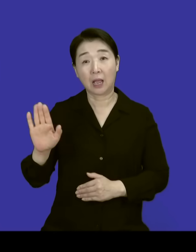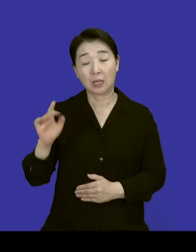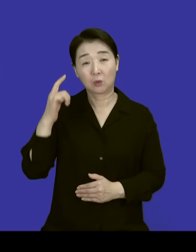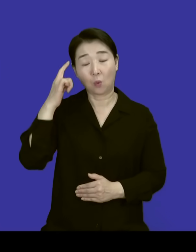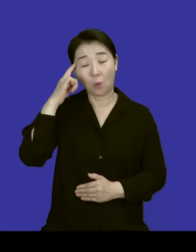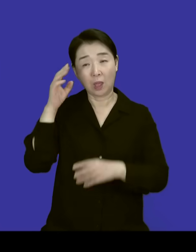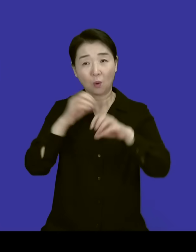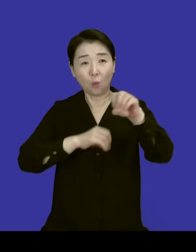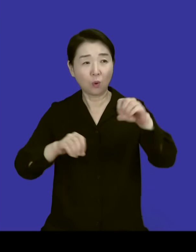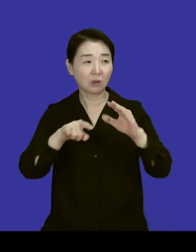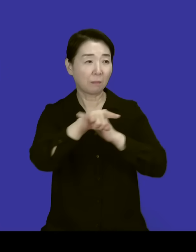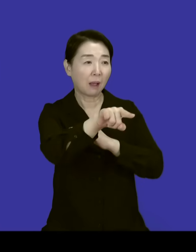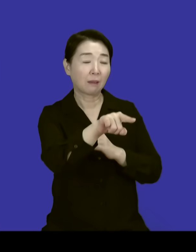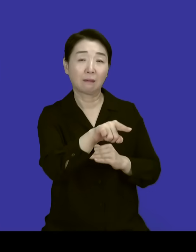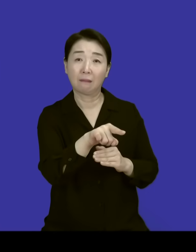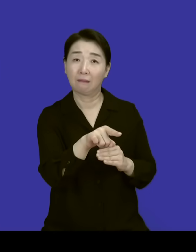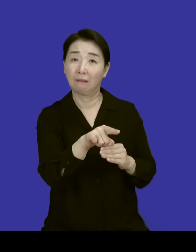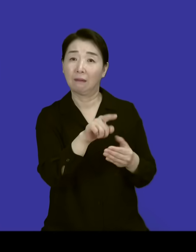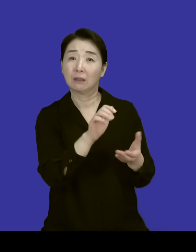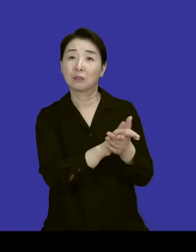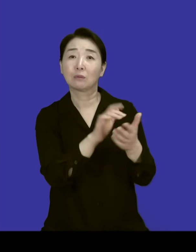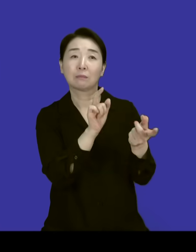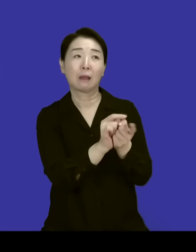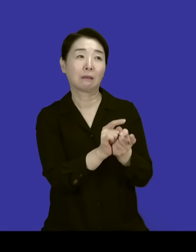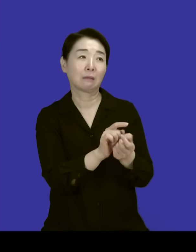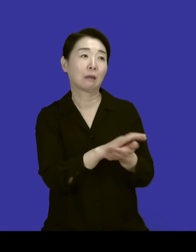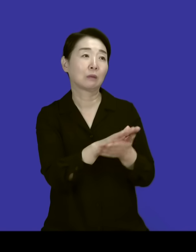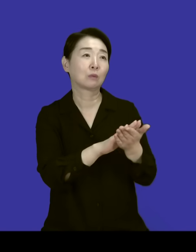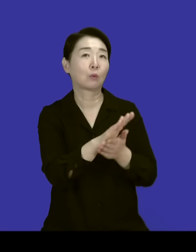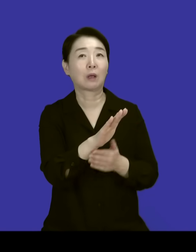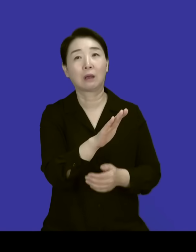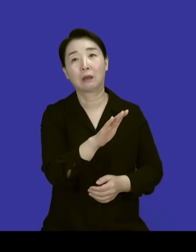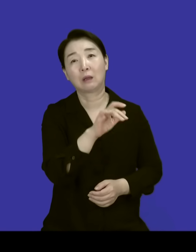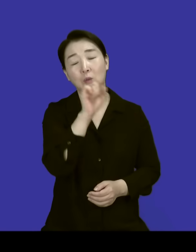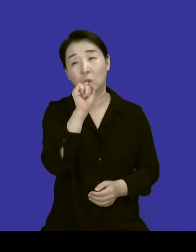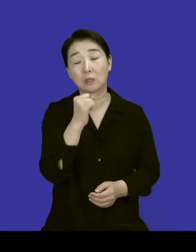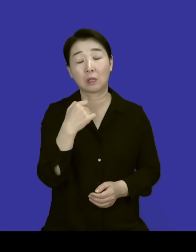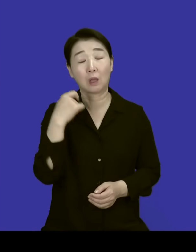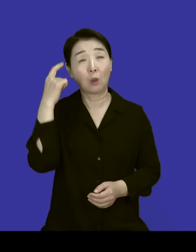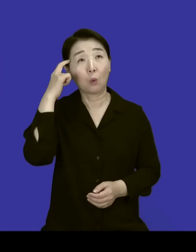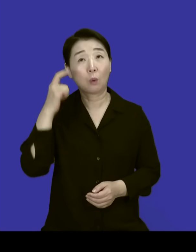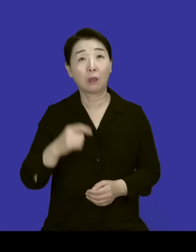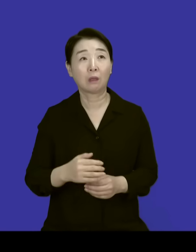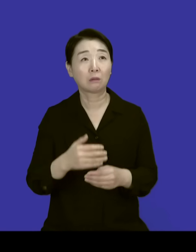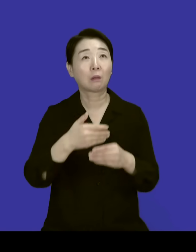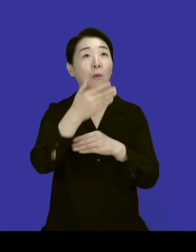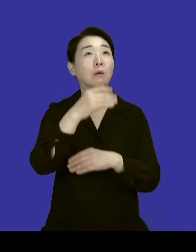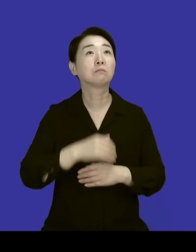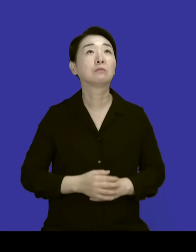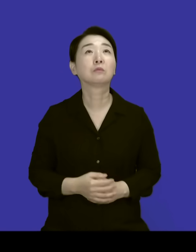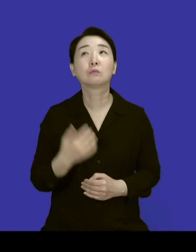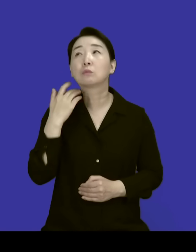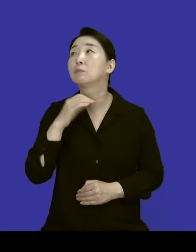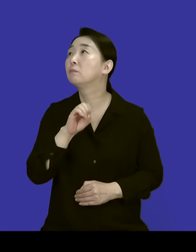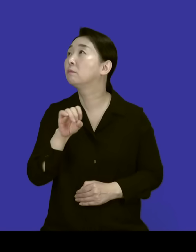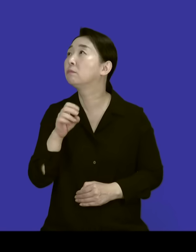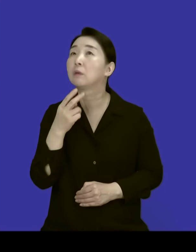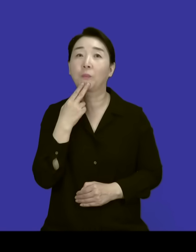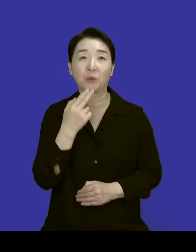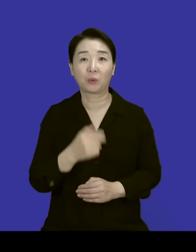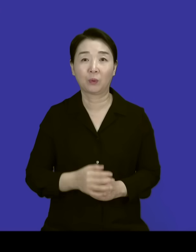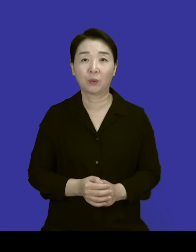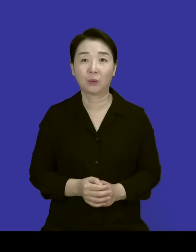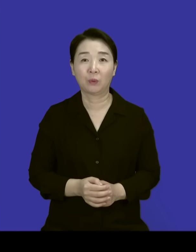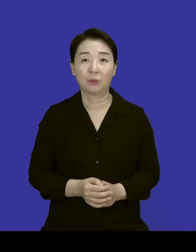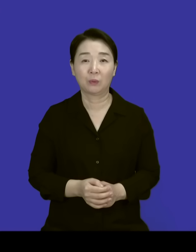밖에서 친구들이랑 있는 게 더 좋았고 예. 집에 들어가면 이제 벽에다 대고 할 얘기 없는 내가 돼버렸으니까 저한테는 예. 네 그런 시절을